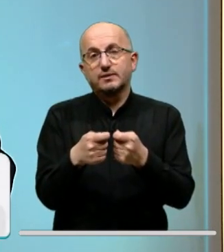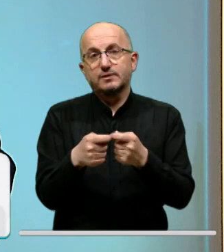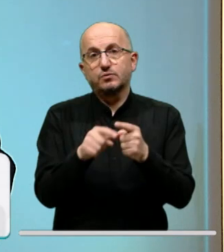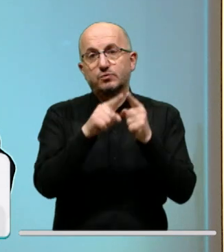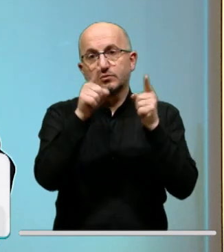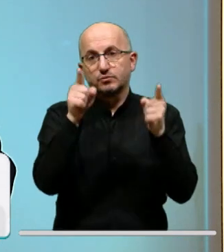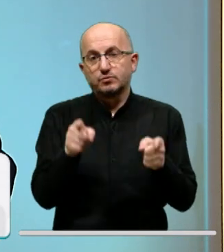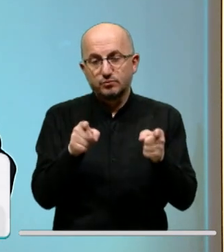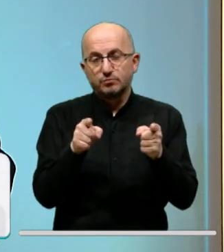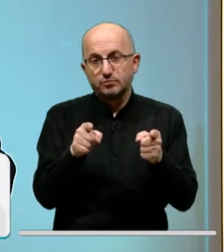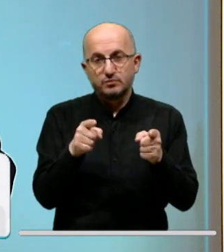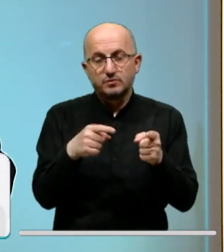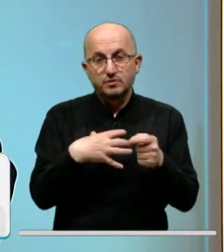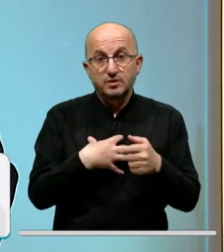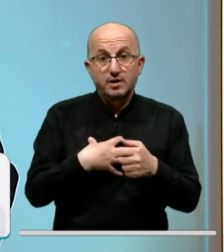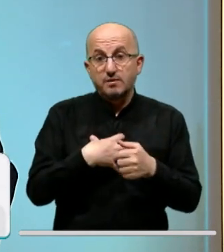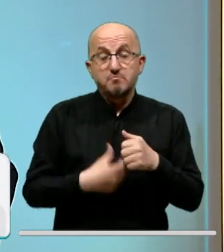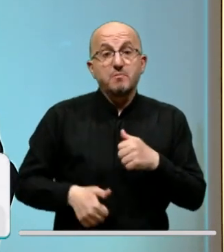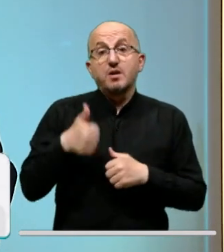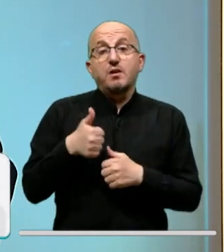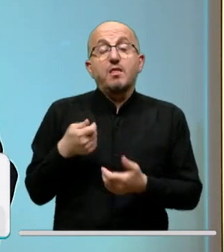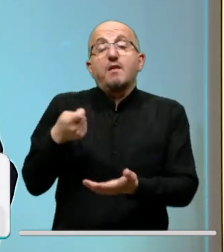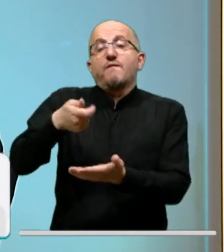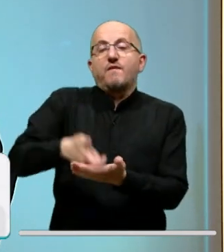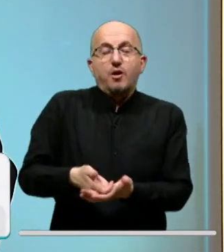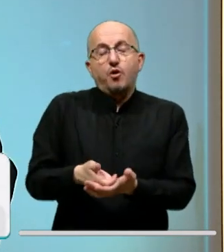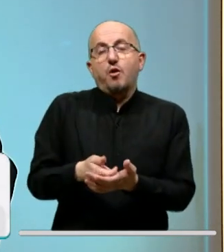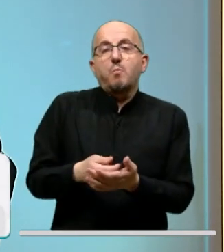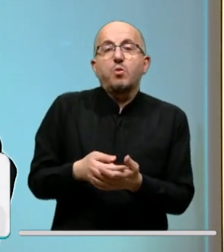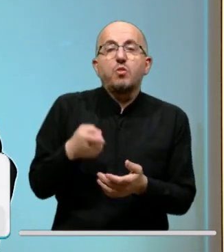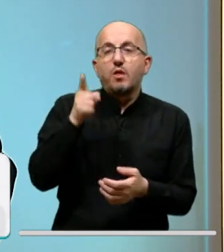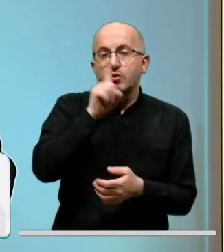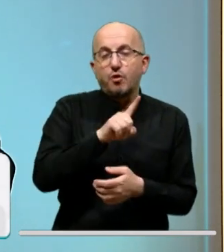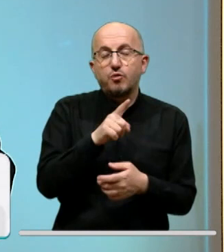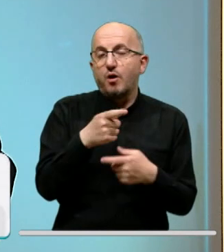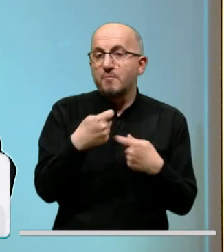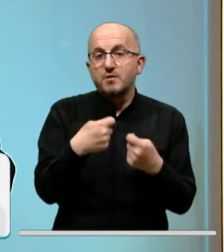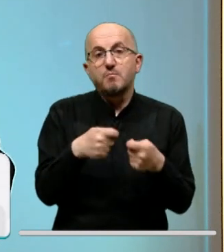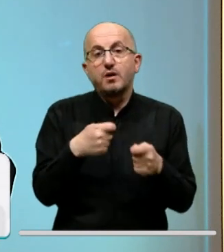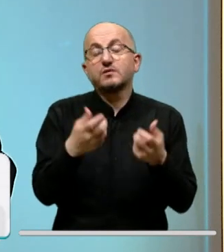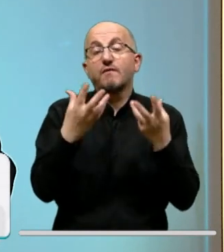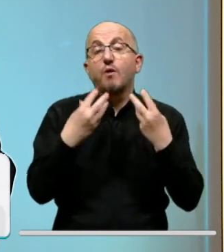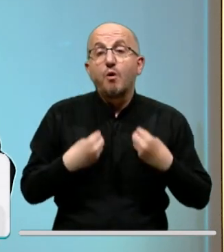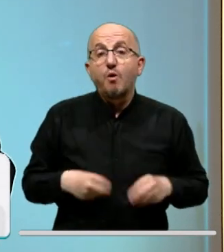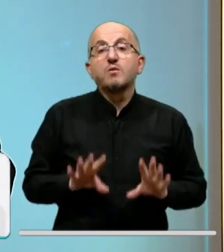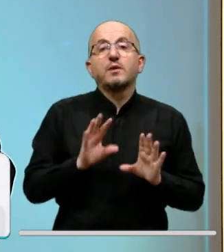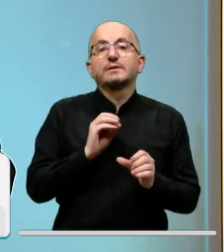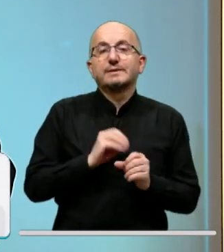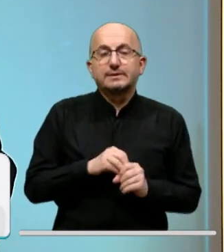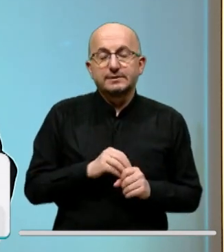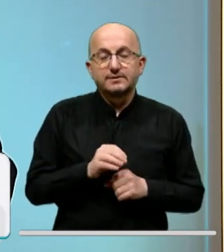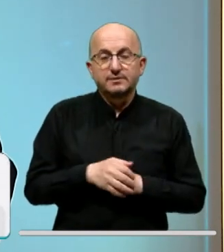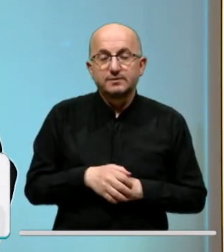kurum ve kuruluşlar karşılıyor Bundan dolayı bir masrafı bulunmuyor masrafı bulunmadığı için